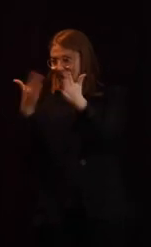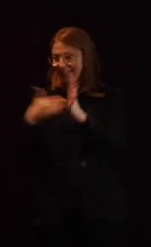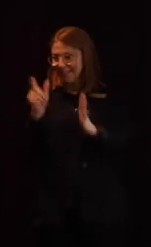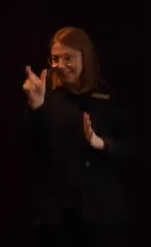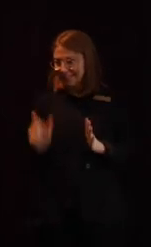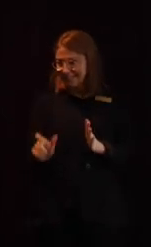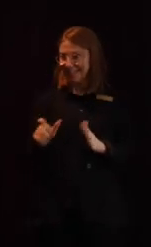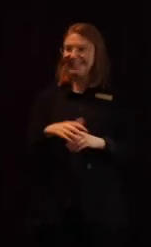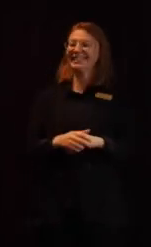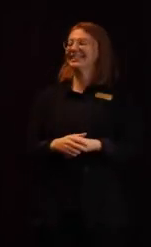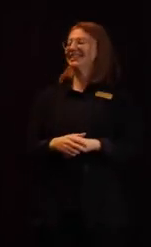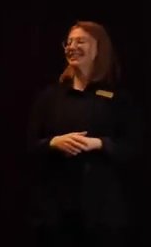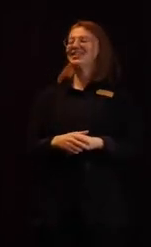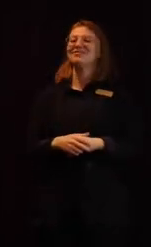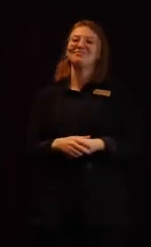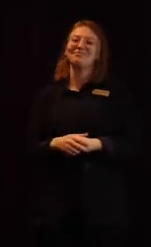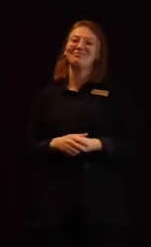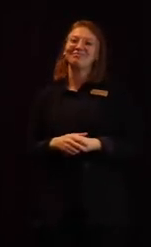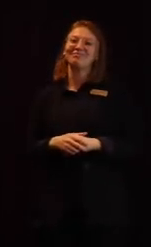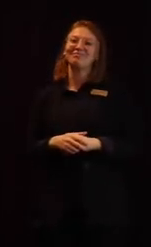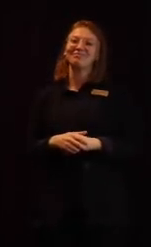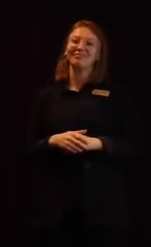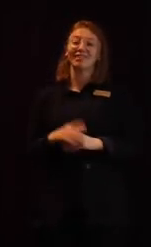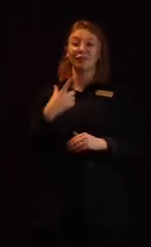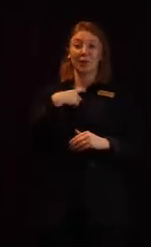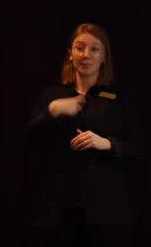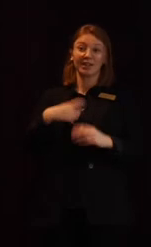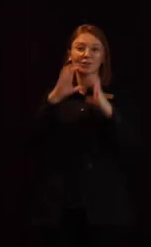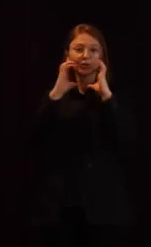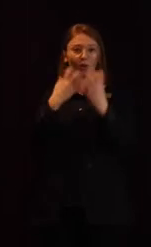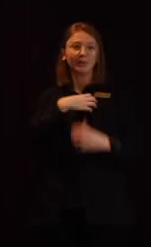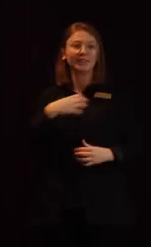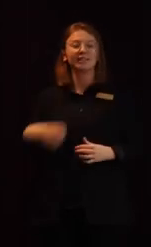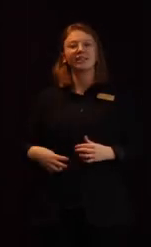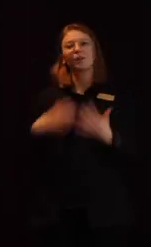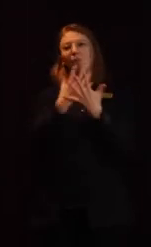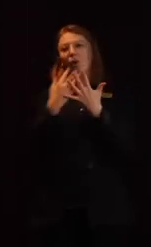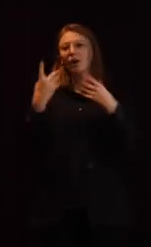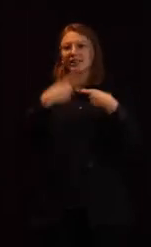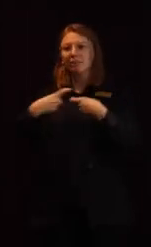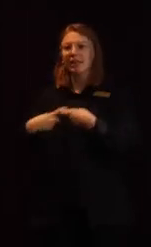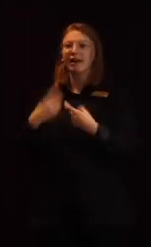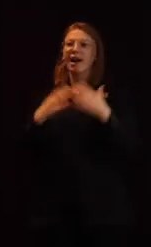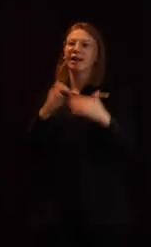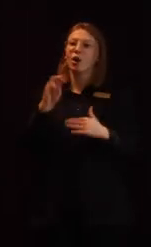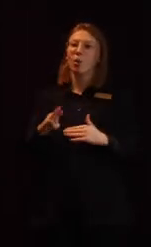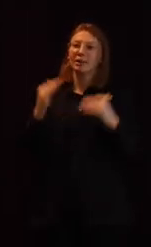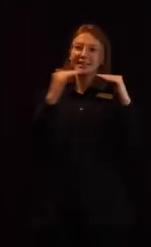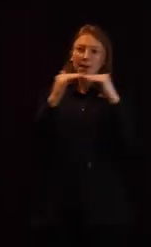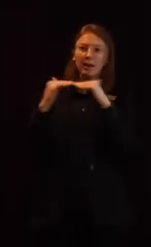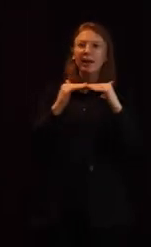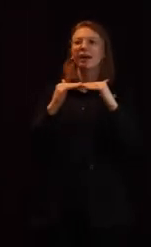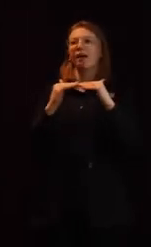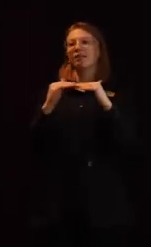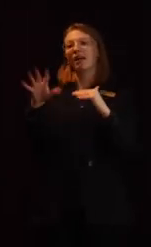Jag tänker att för mig som socialminister så är det många olika sammanhang där det handlar om jämlikhet, alla människors lika värde. Att vi